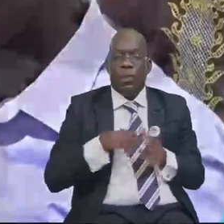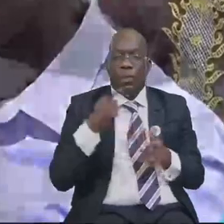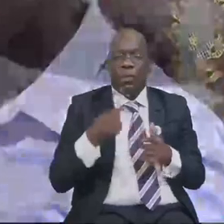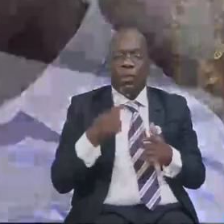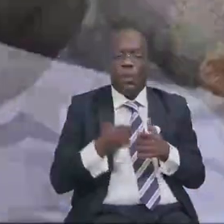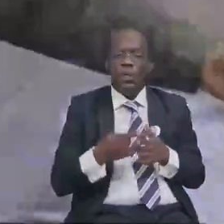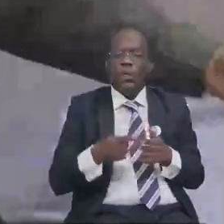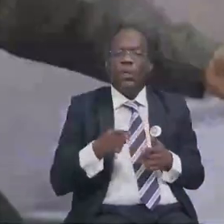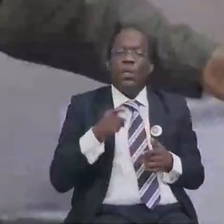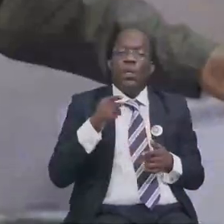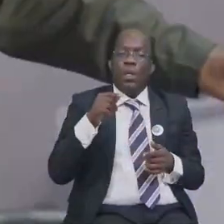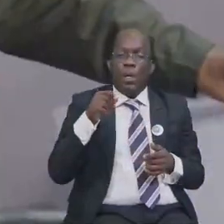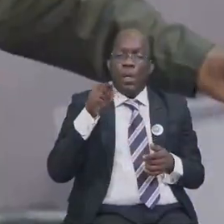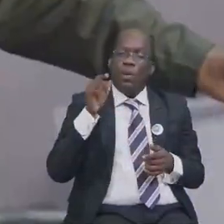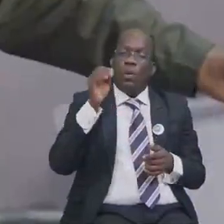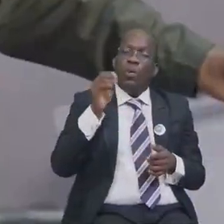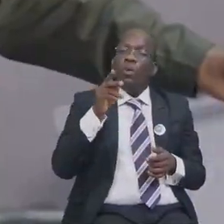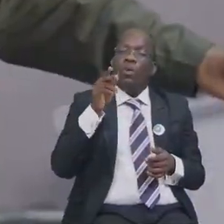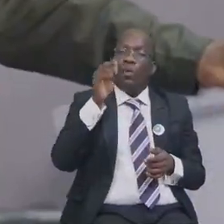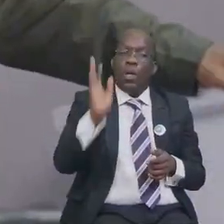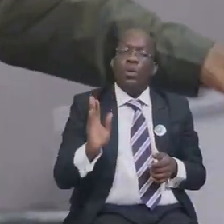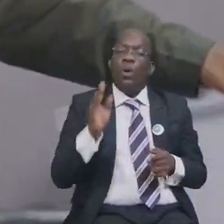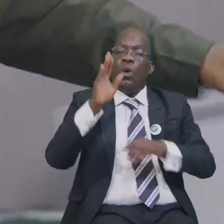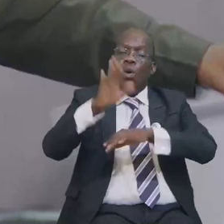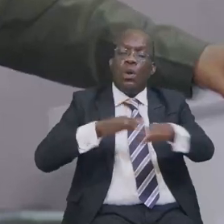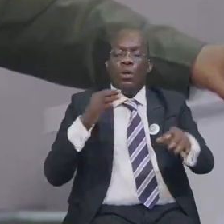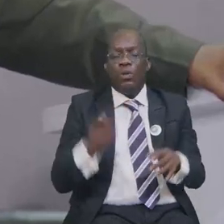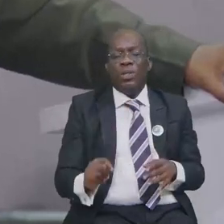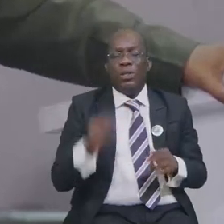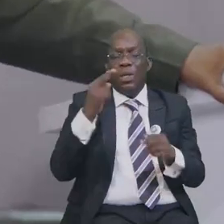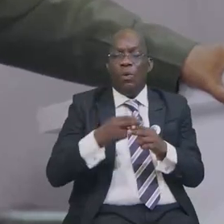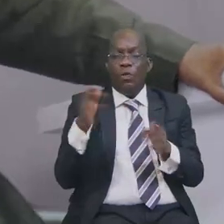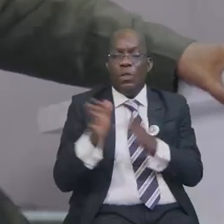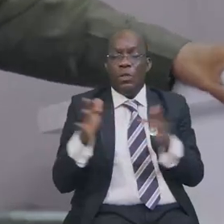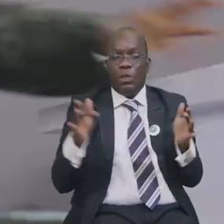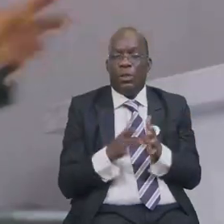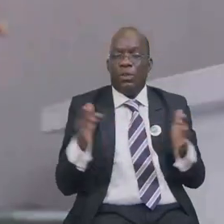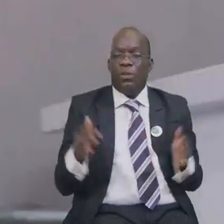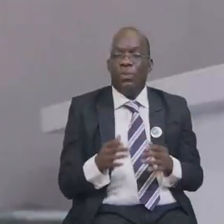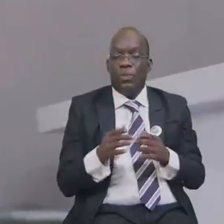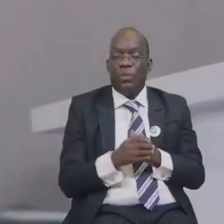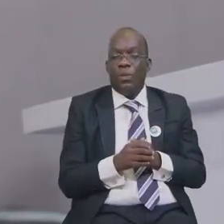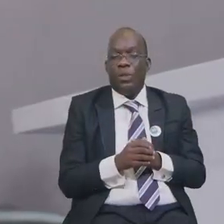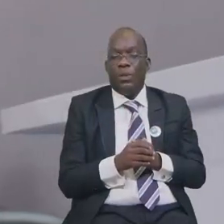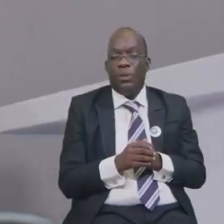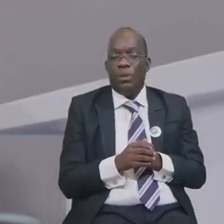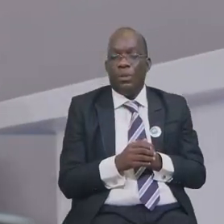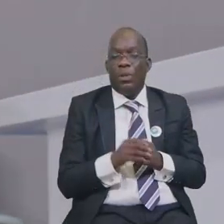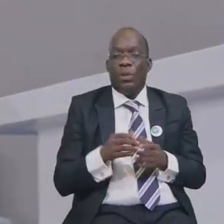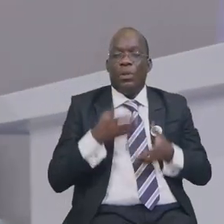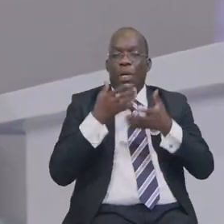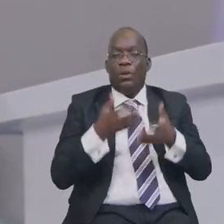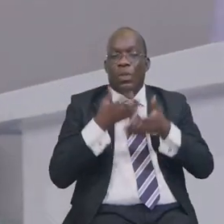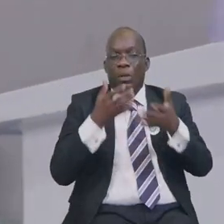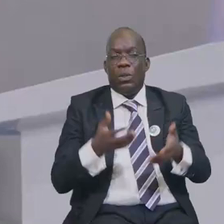Jésus. Je priais encore. On n'avait même pas encore fini la prière. Et j'ai entendu des cris. Et comme